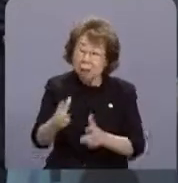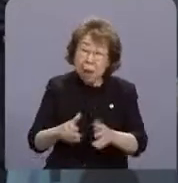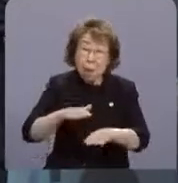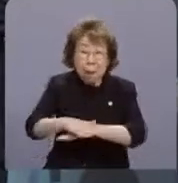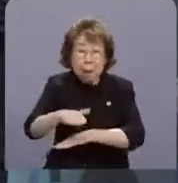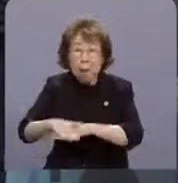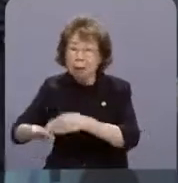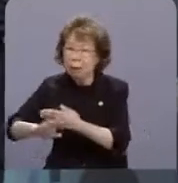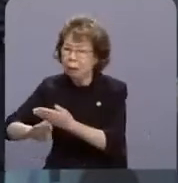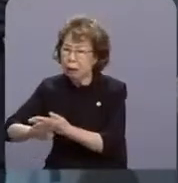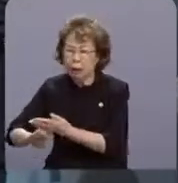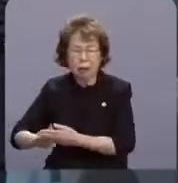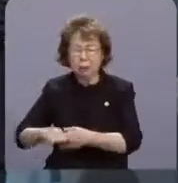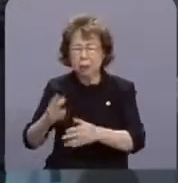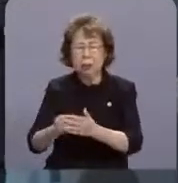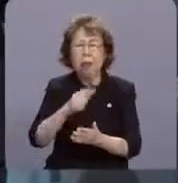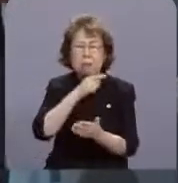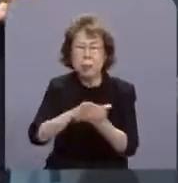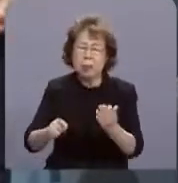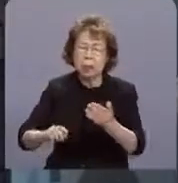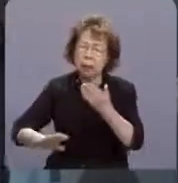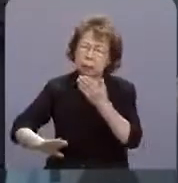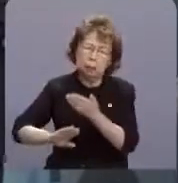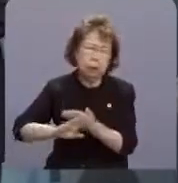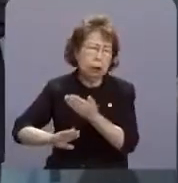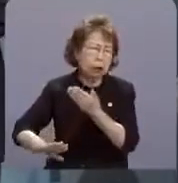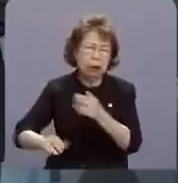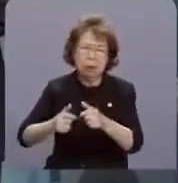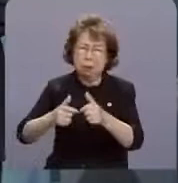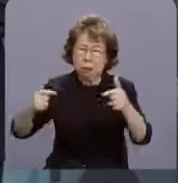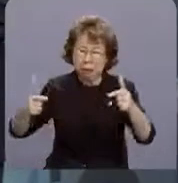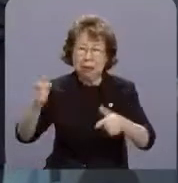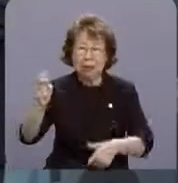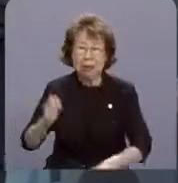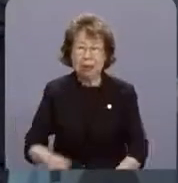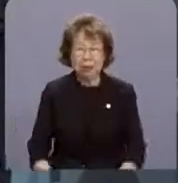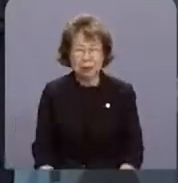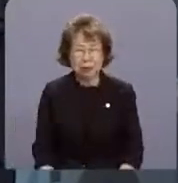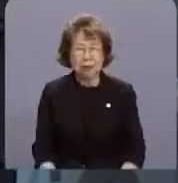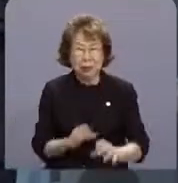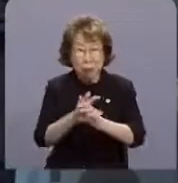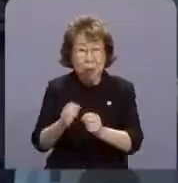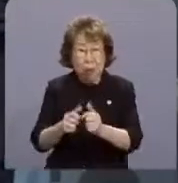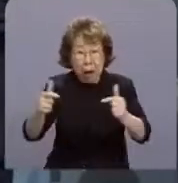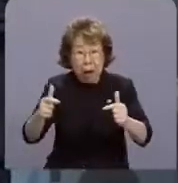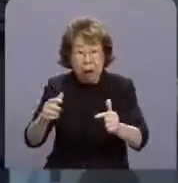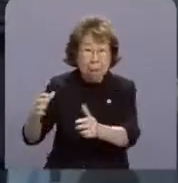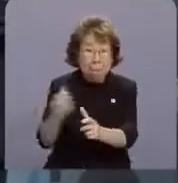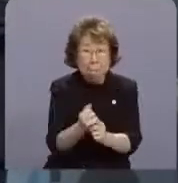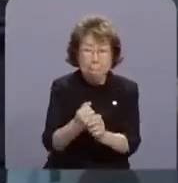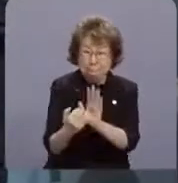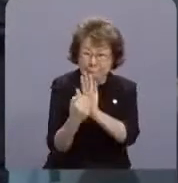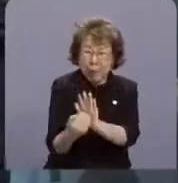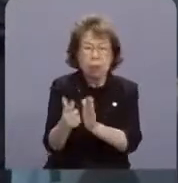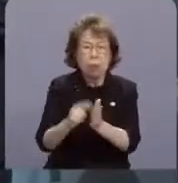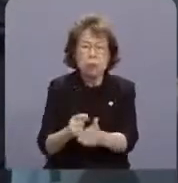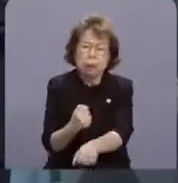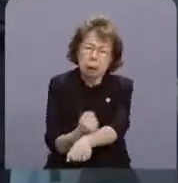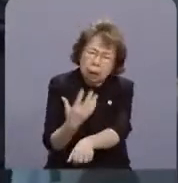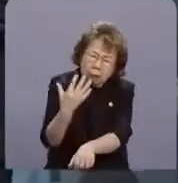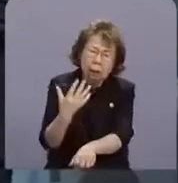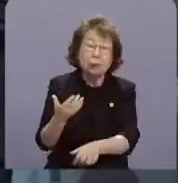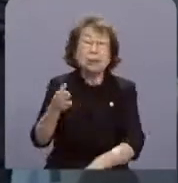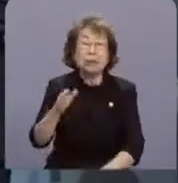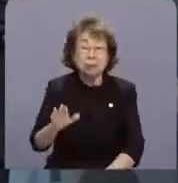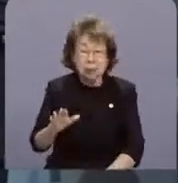규모별로 상인들에 피해는 훨씬 더 드러날 수 있습니다 크로노 일부 확산 3 를 잡기 위해 어쩔 수 없는 조치